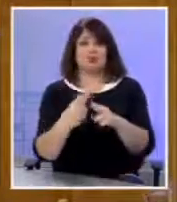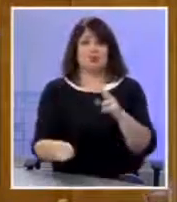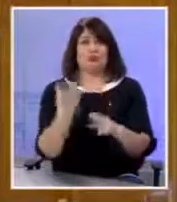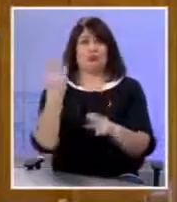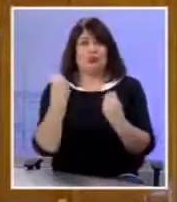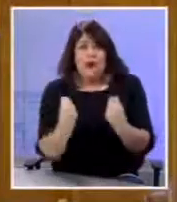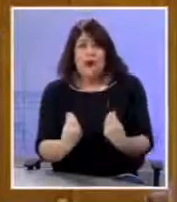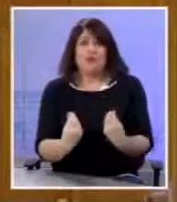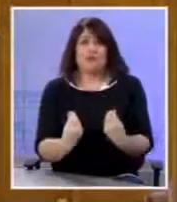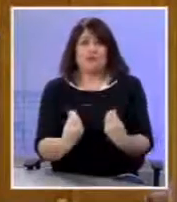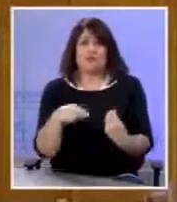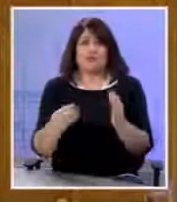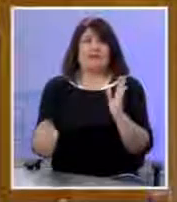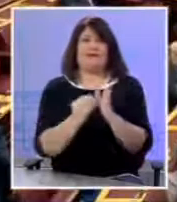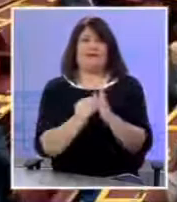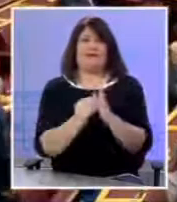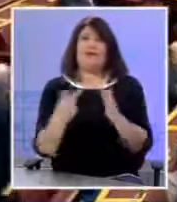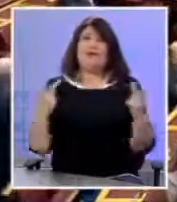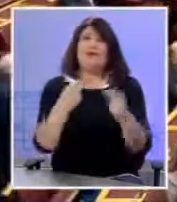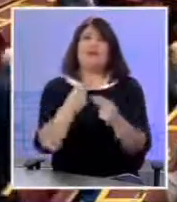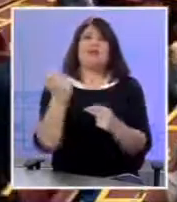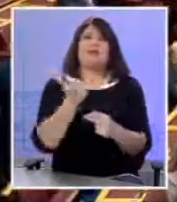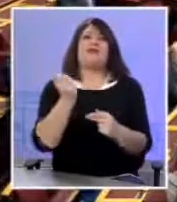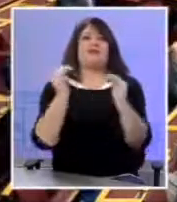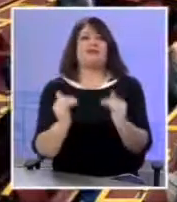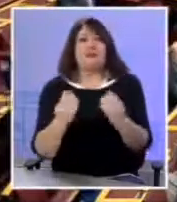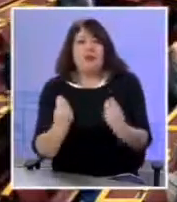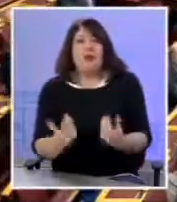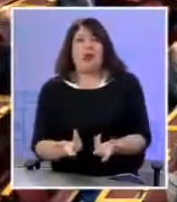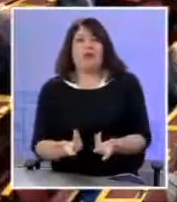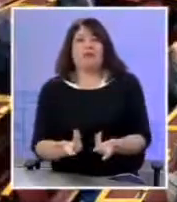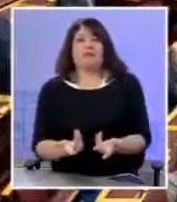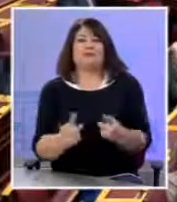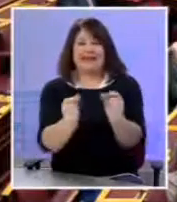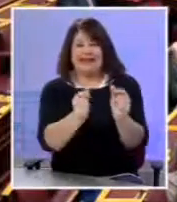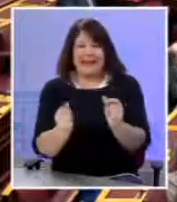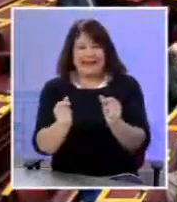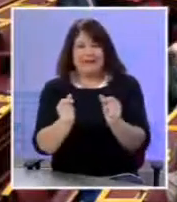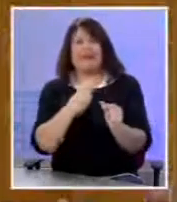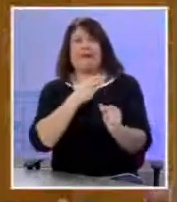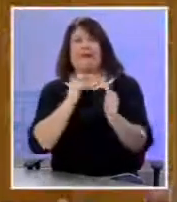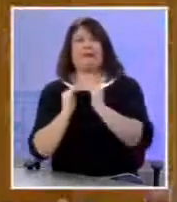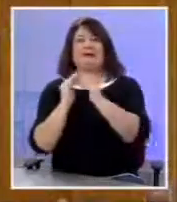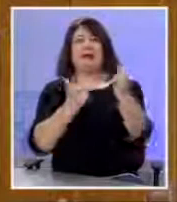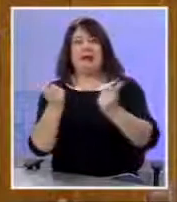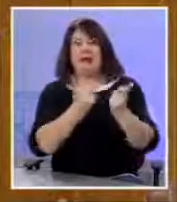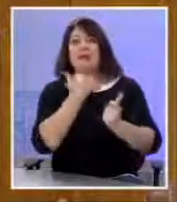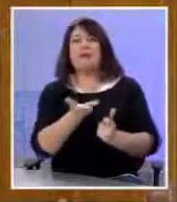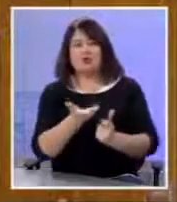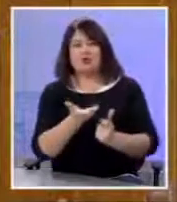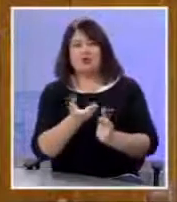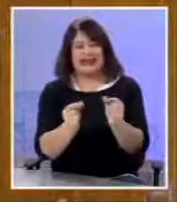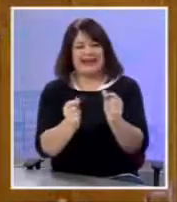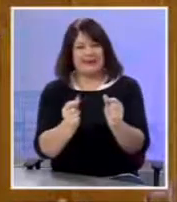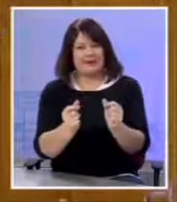που εισάγεται σήμερα? Το νομοσχέδιο, πέρα από τις ρυθμίσεις για τα κόκκινα στεγαστικά δάνεια, προχωρά και σε μια